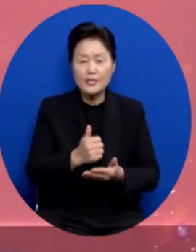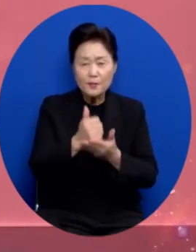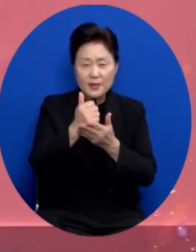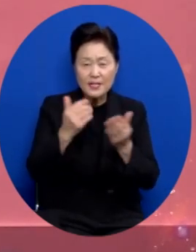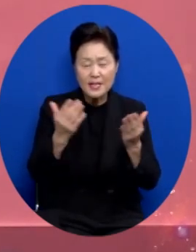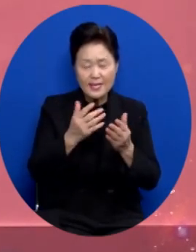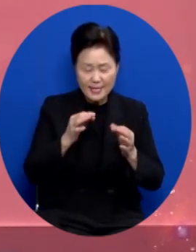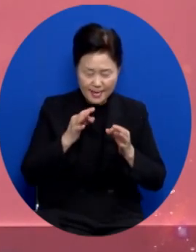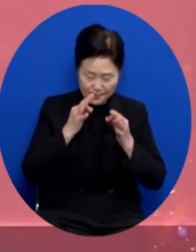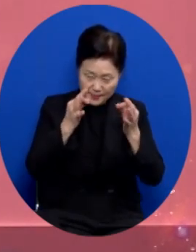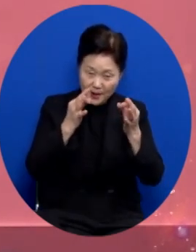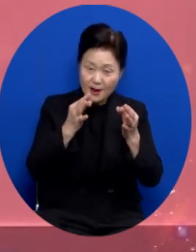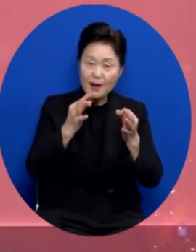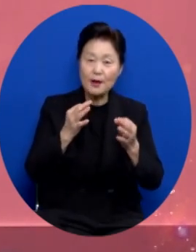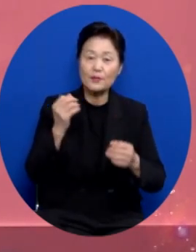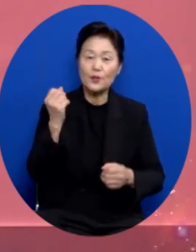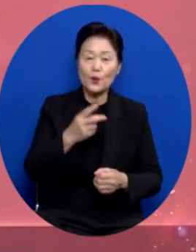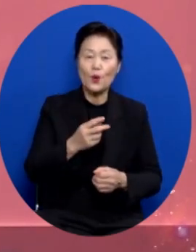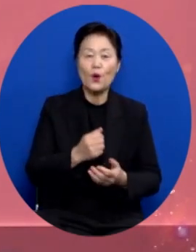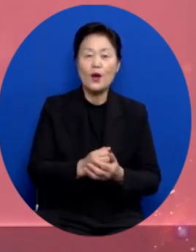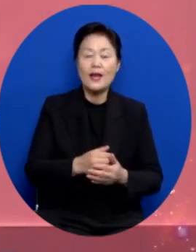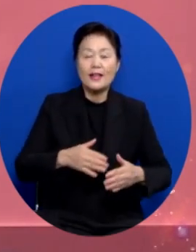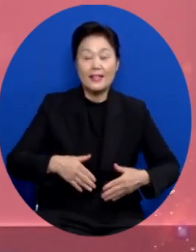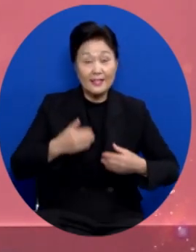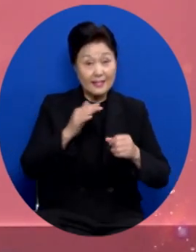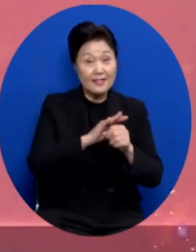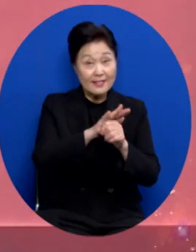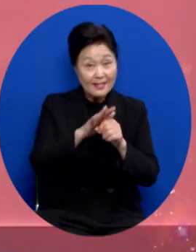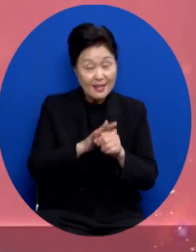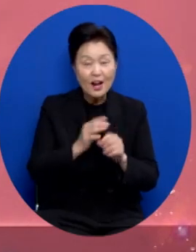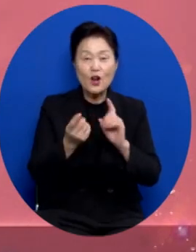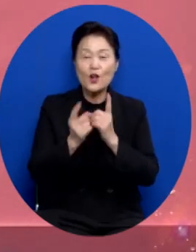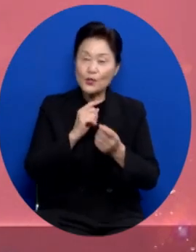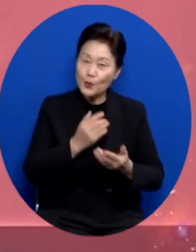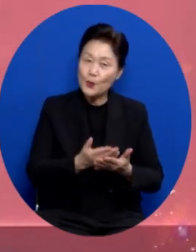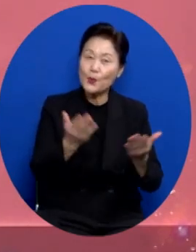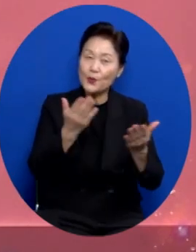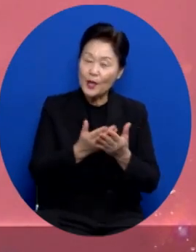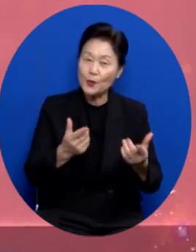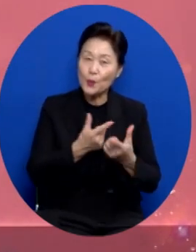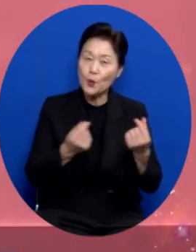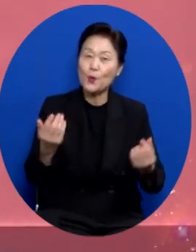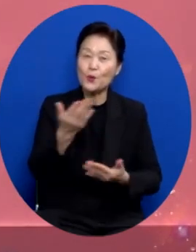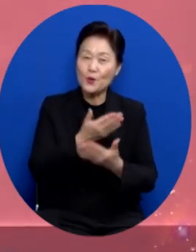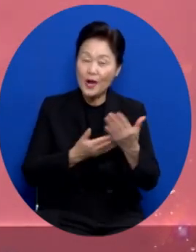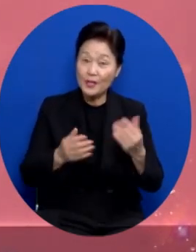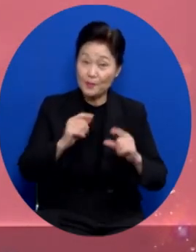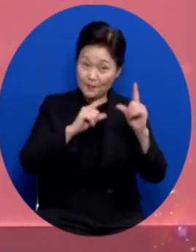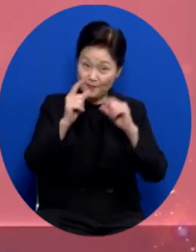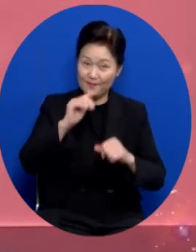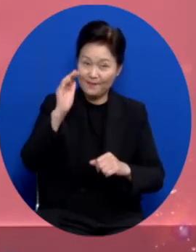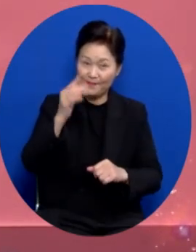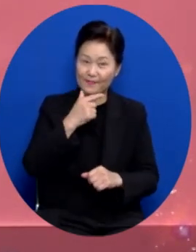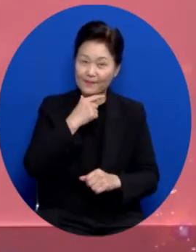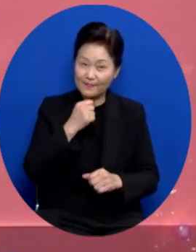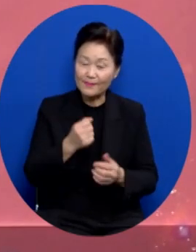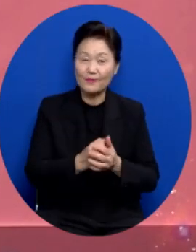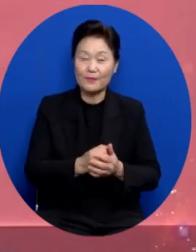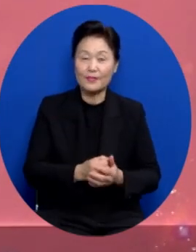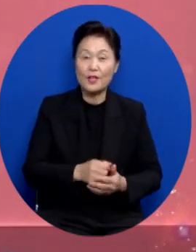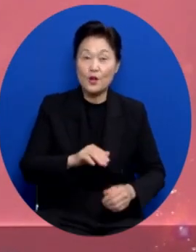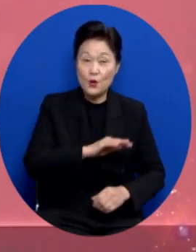다해서 섬기면서이 따뜻한 사랑을 서로 나누고 공유하는 그런 모습 되기를 바라고요 우리